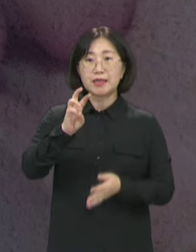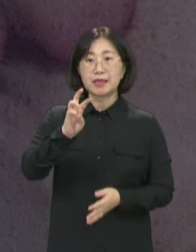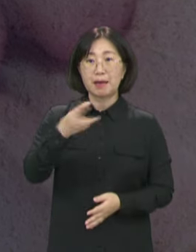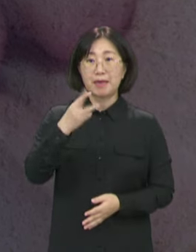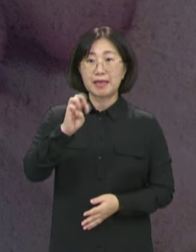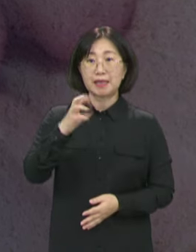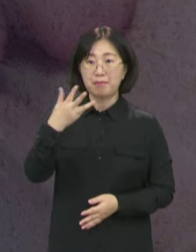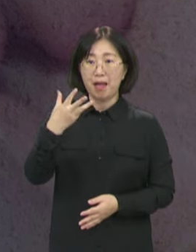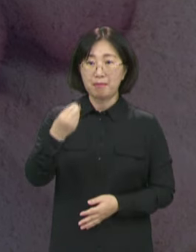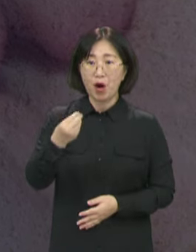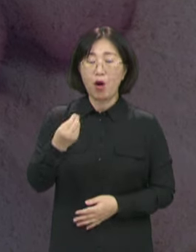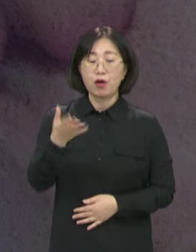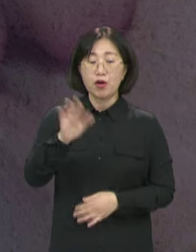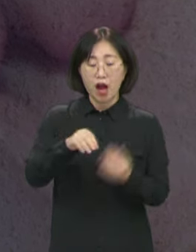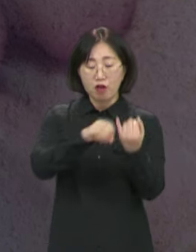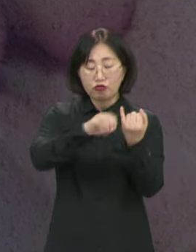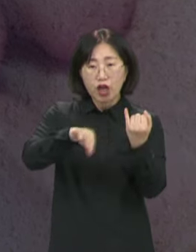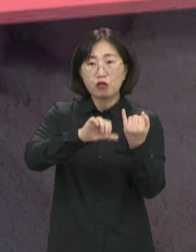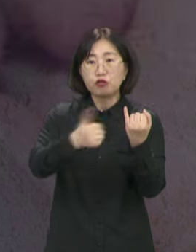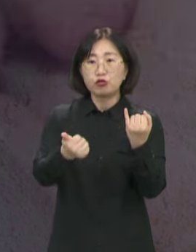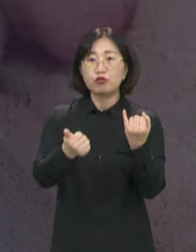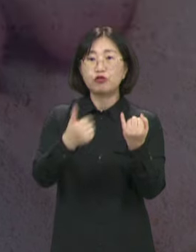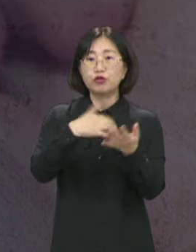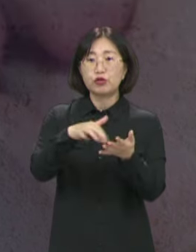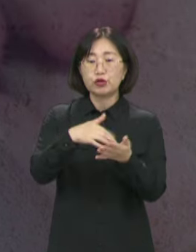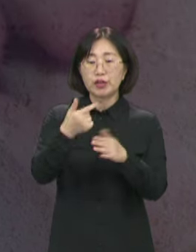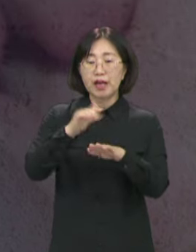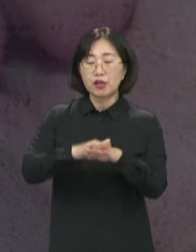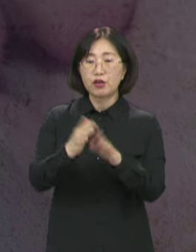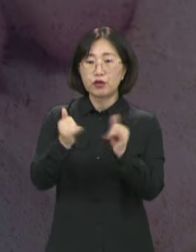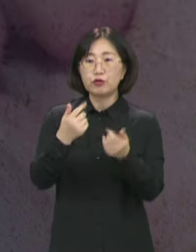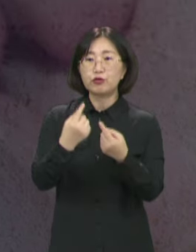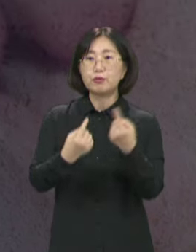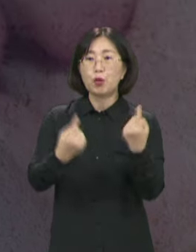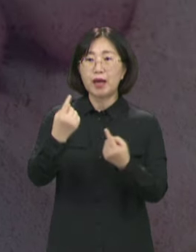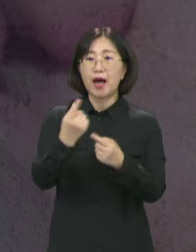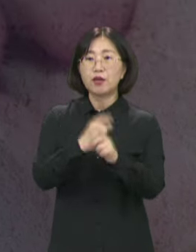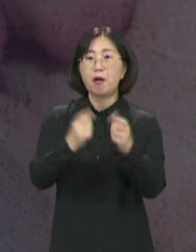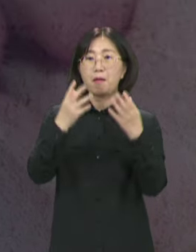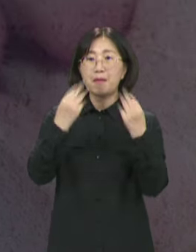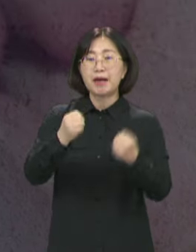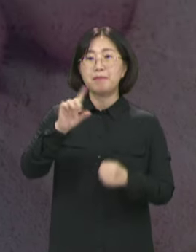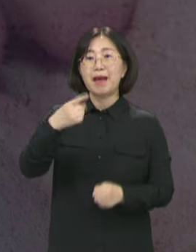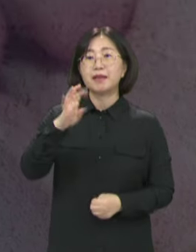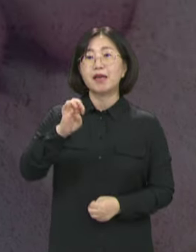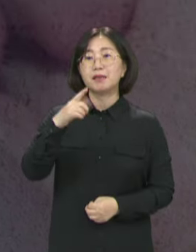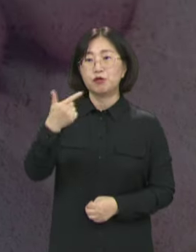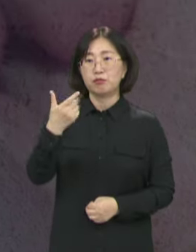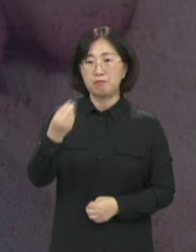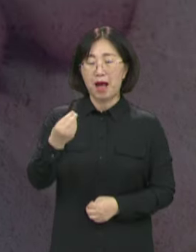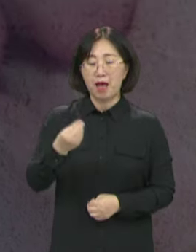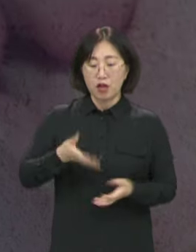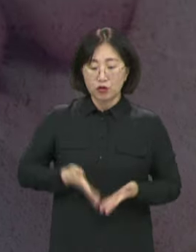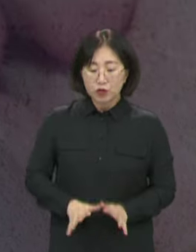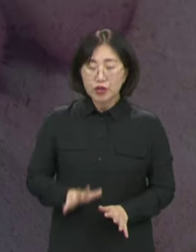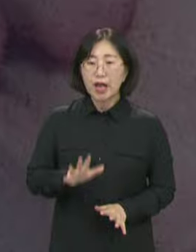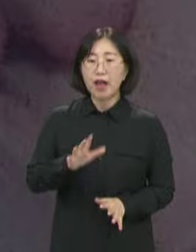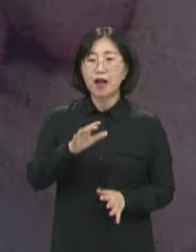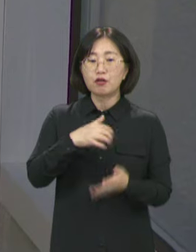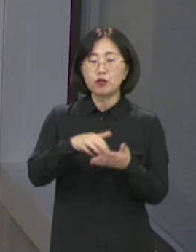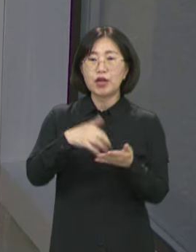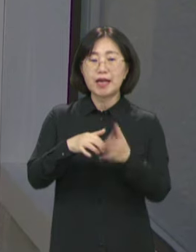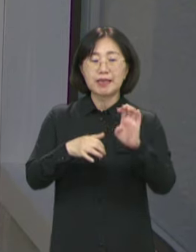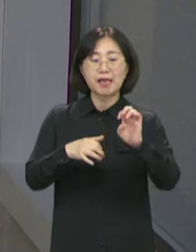명. 반면 유산된 아기는 대전 인구보다 많은 146만 명으로 무려 출생아 수의 42%